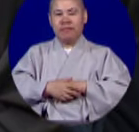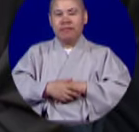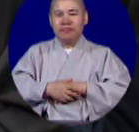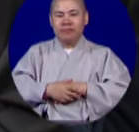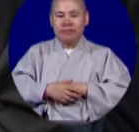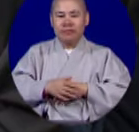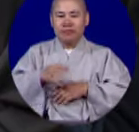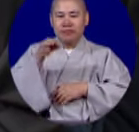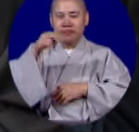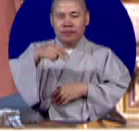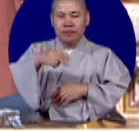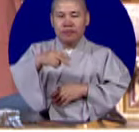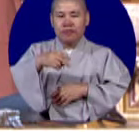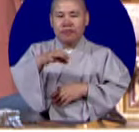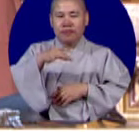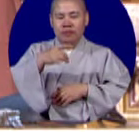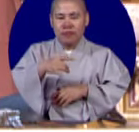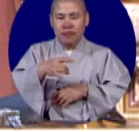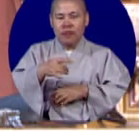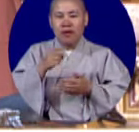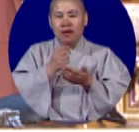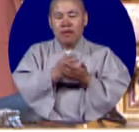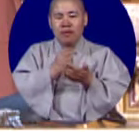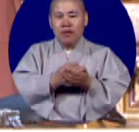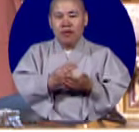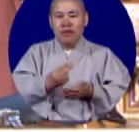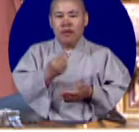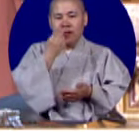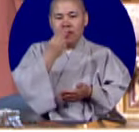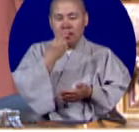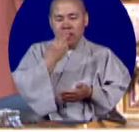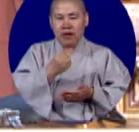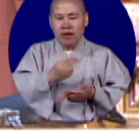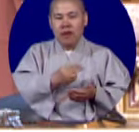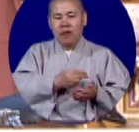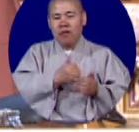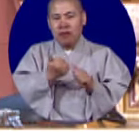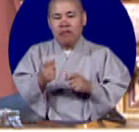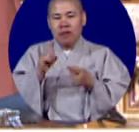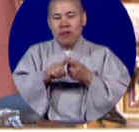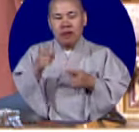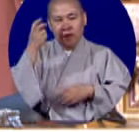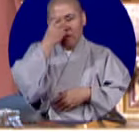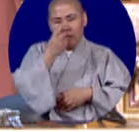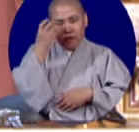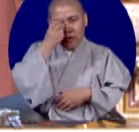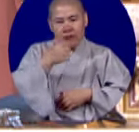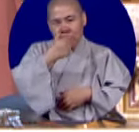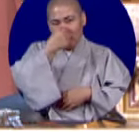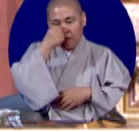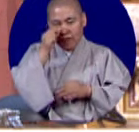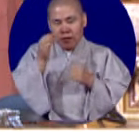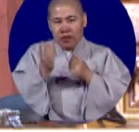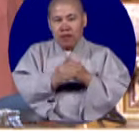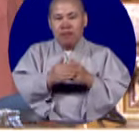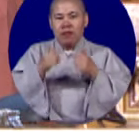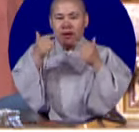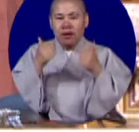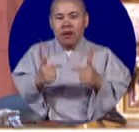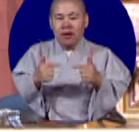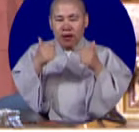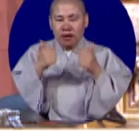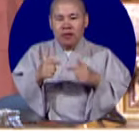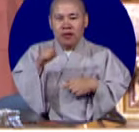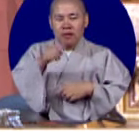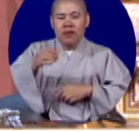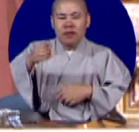이 유의법, 세간법, 생멸법에 대한 관찰이 부족하기 때문에 늘 거기에 이제